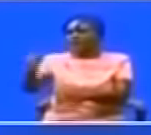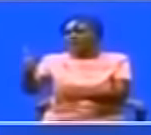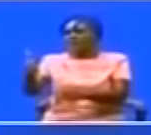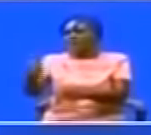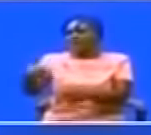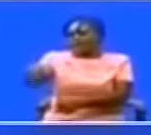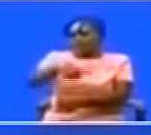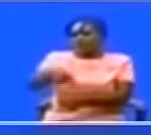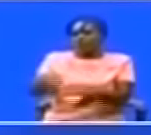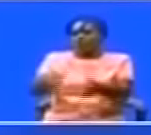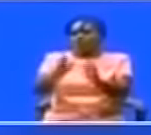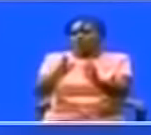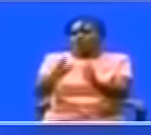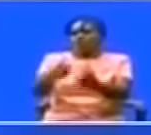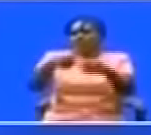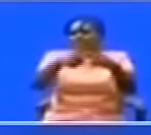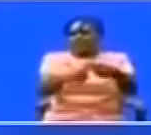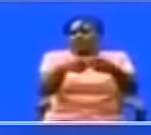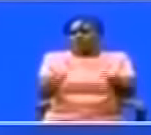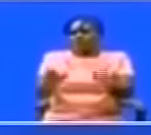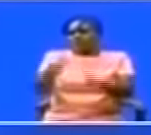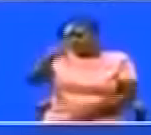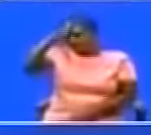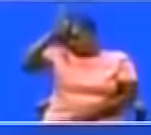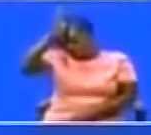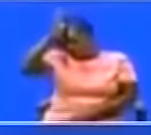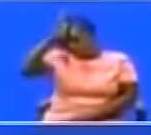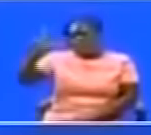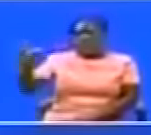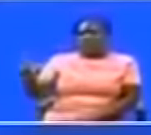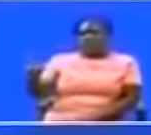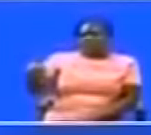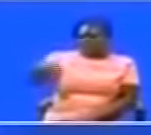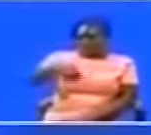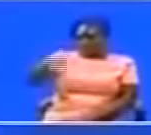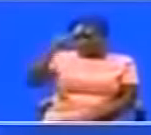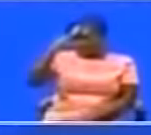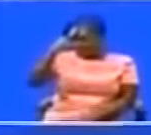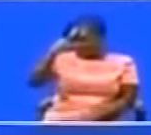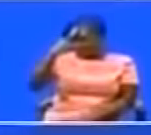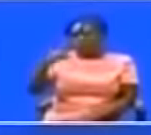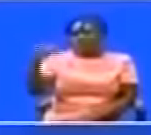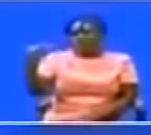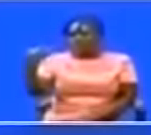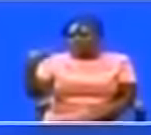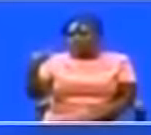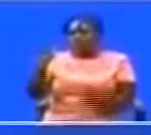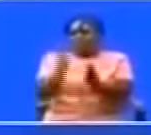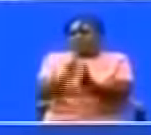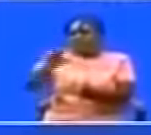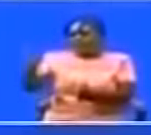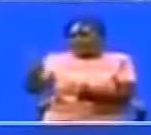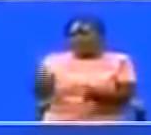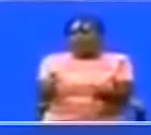Ring, Enterprise, Industrial Area, Jogoo, Landis, mzunguko wa Globe Cinema, James Gishuru na ile ya